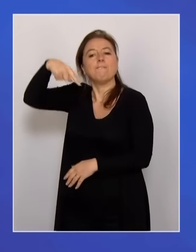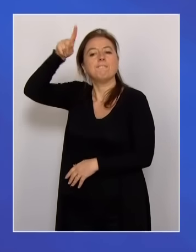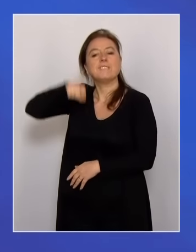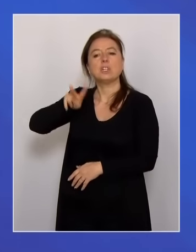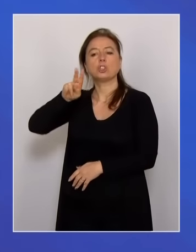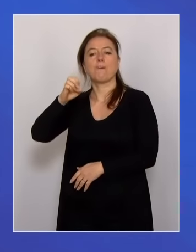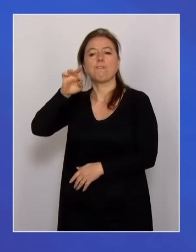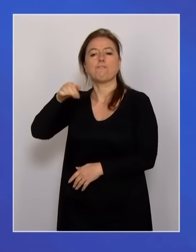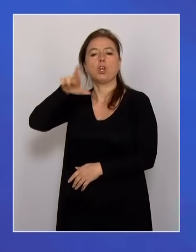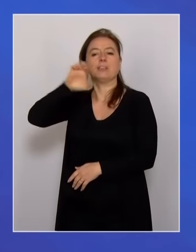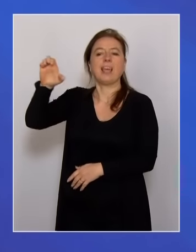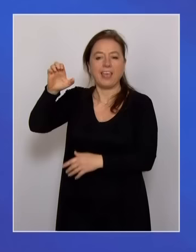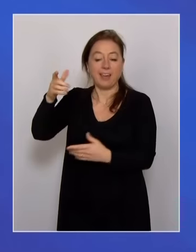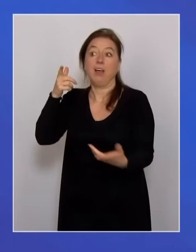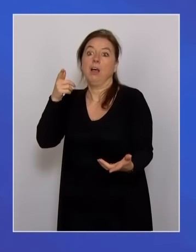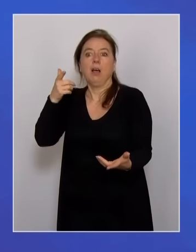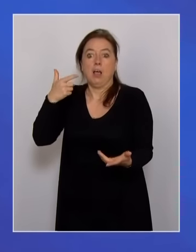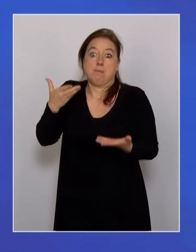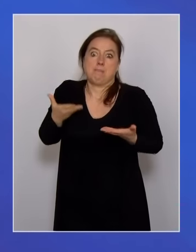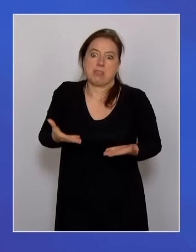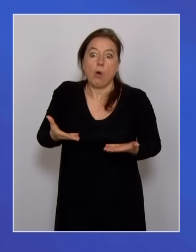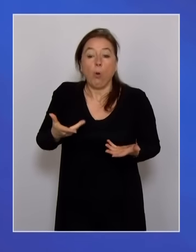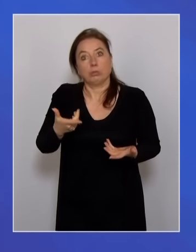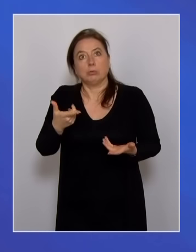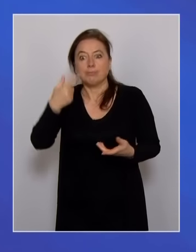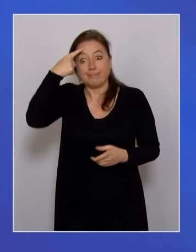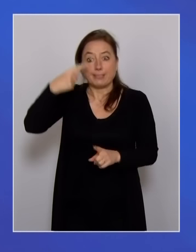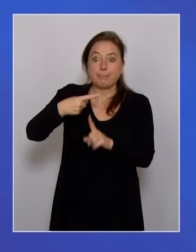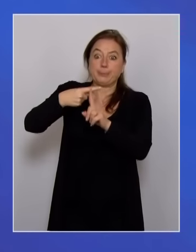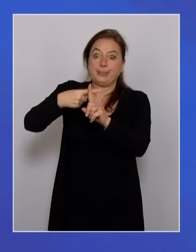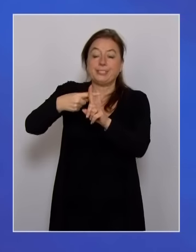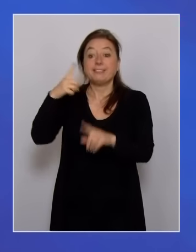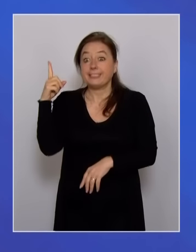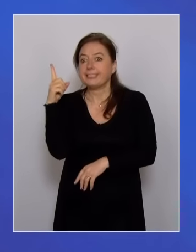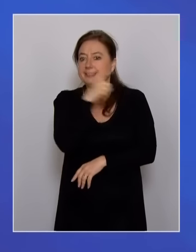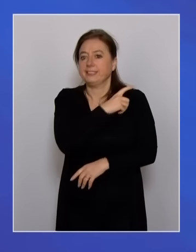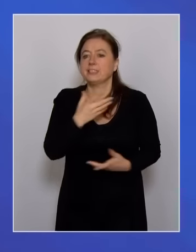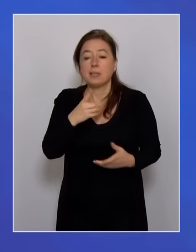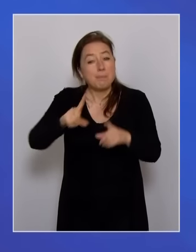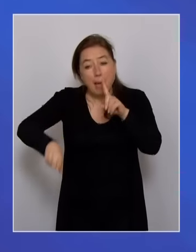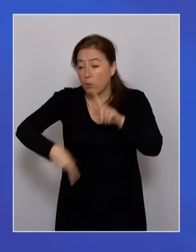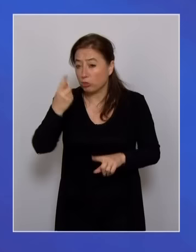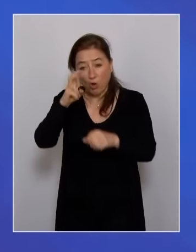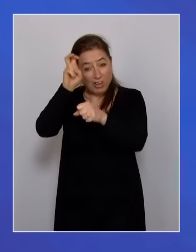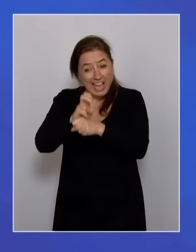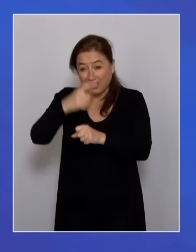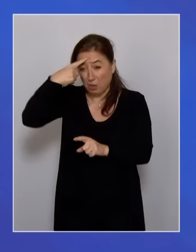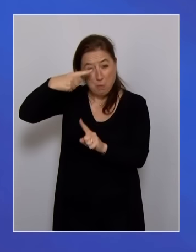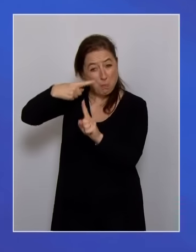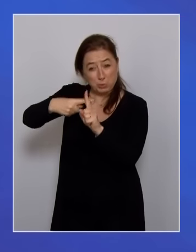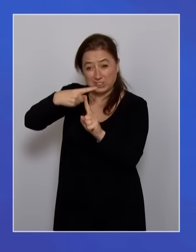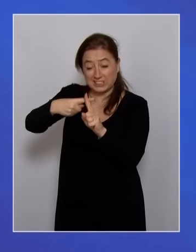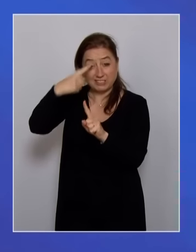c'est peut-être même pour certains une question de crédibilité je le suis mais c'est une forme d'optimisme de la volonté oui